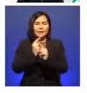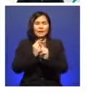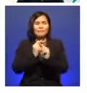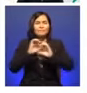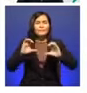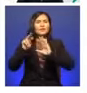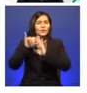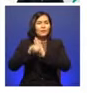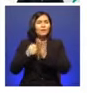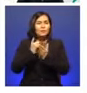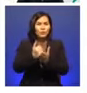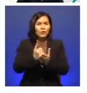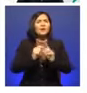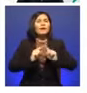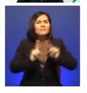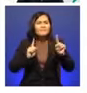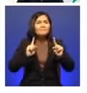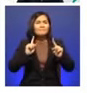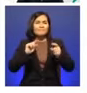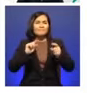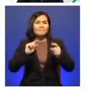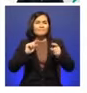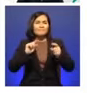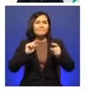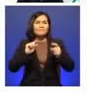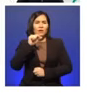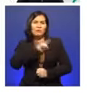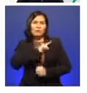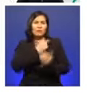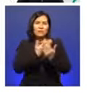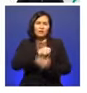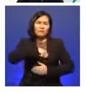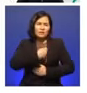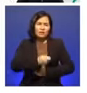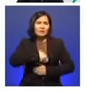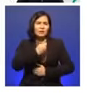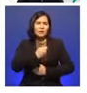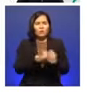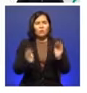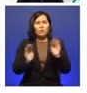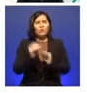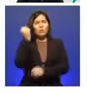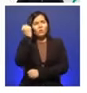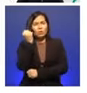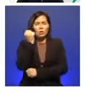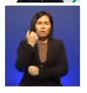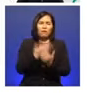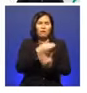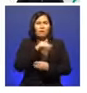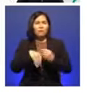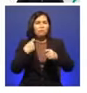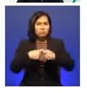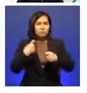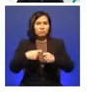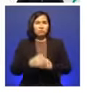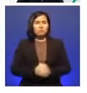ไรก็ตามนะครับผู้ปกครองก็ยังคงมีภาระค่าใช้จ่ายด้านการศึกษาต่างๆครัวเรือนยากจนเข้าถึงภาระมีภาระด้านการศึก